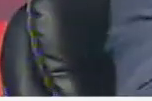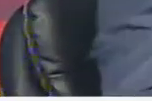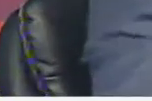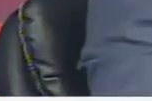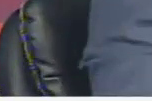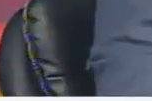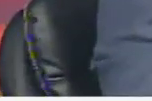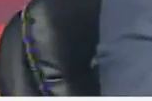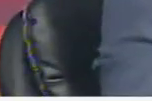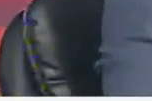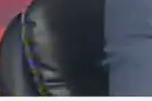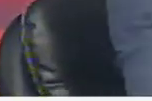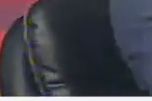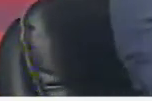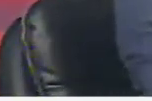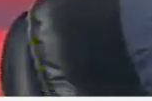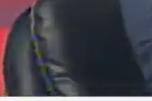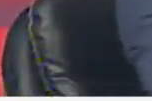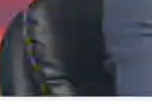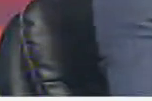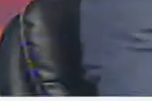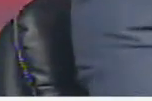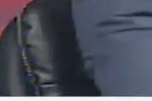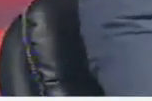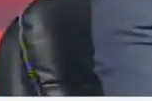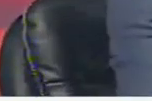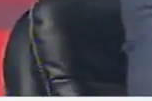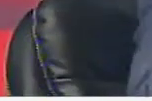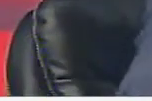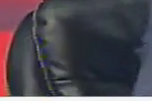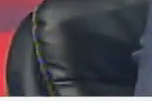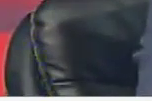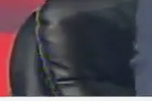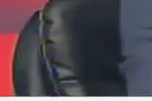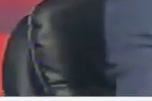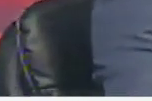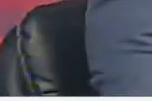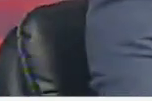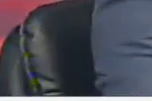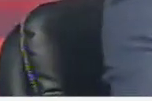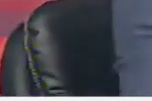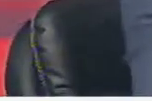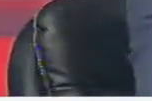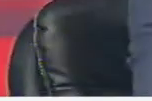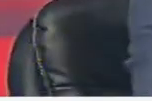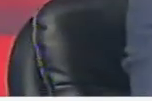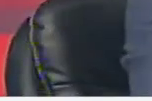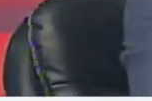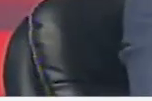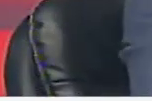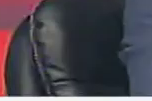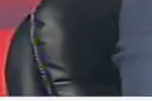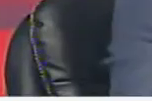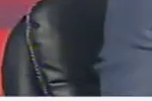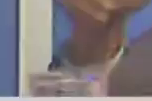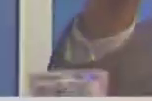kupewa kopi yake ili aweze kubeba. Waje na hizo form waseme hizi ndio hesabu zetu. So walikuwa na tallying center. Tayari pale wanasema